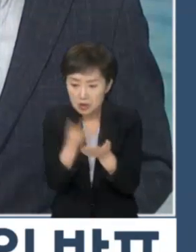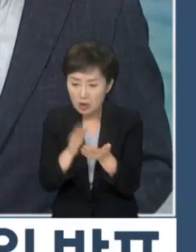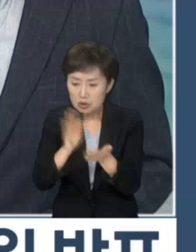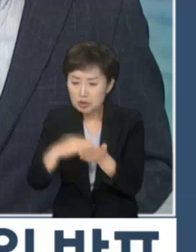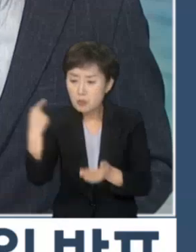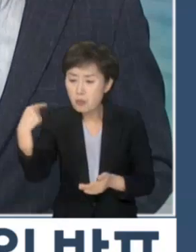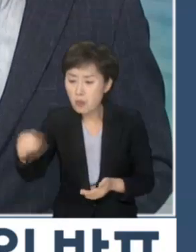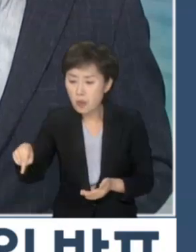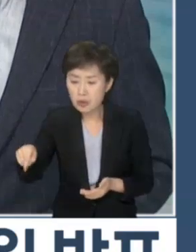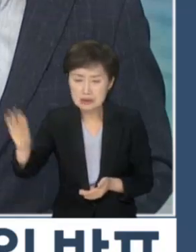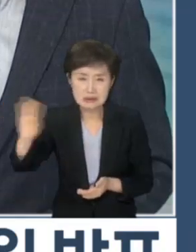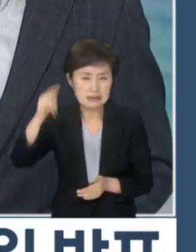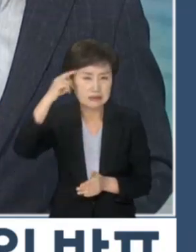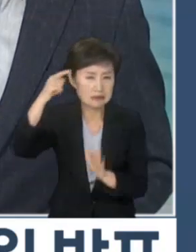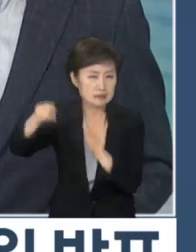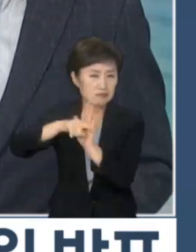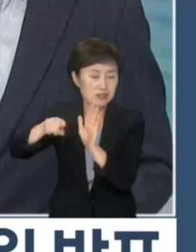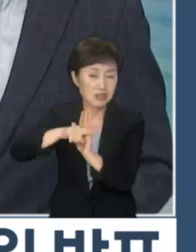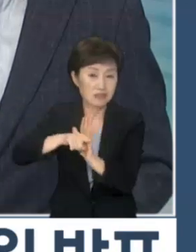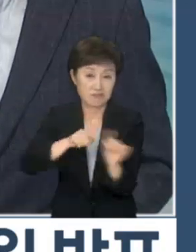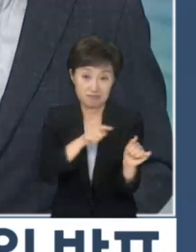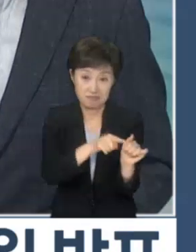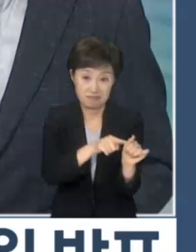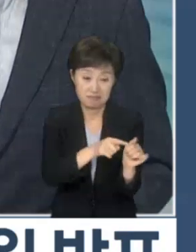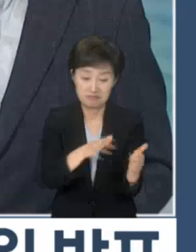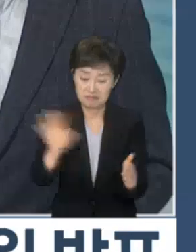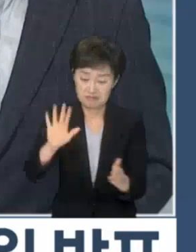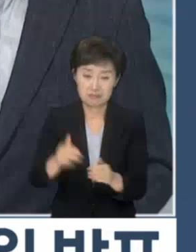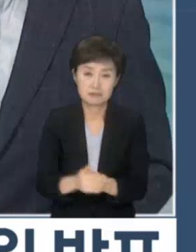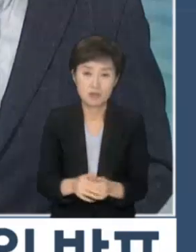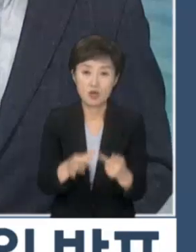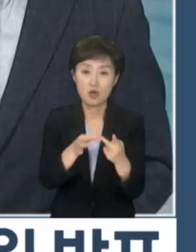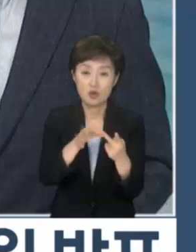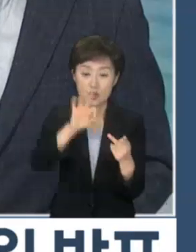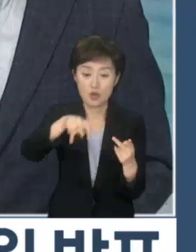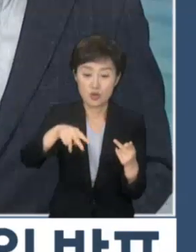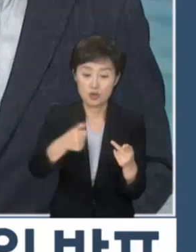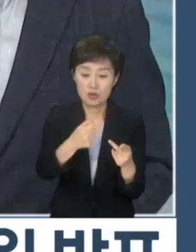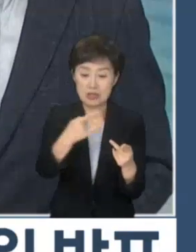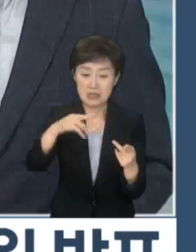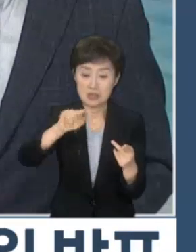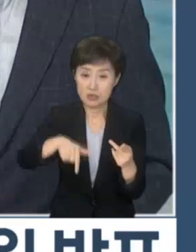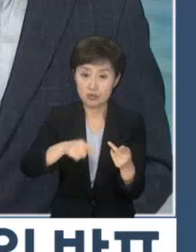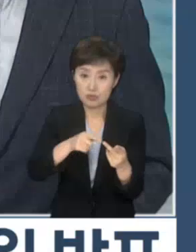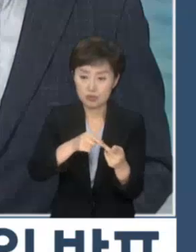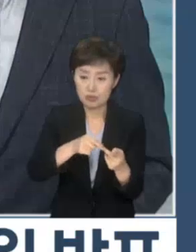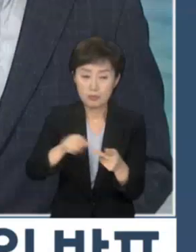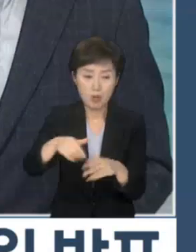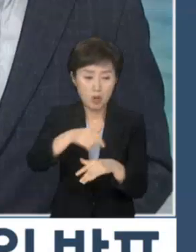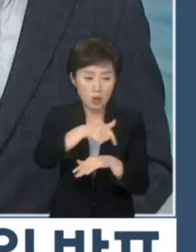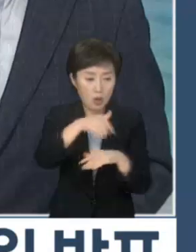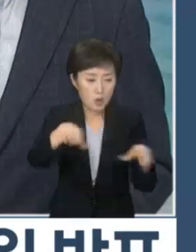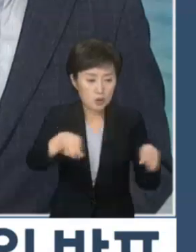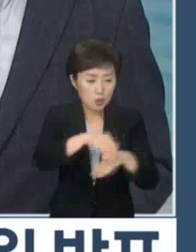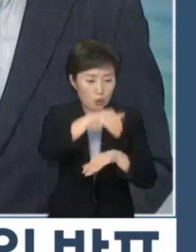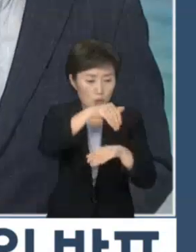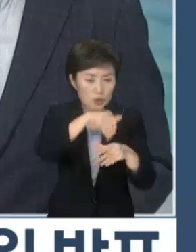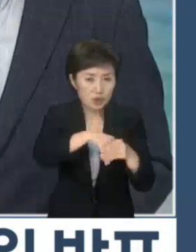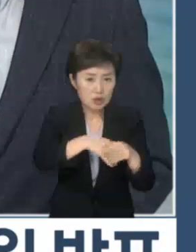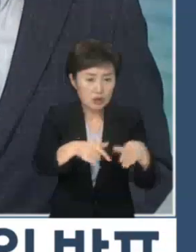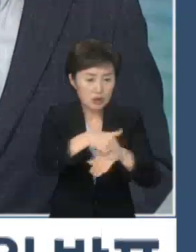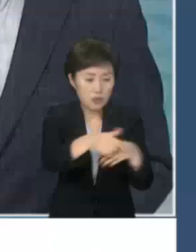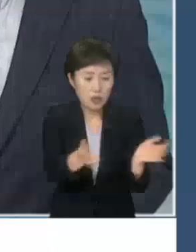할지 부정적이다라는 거였었고, 윤희숙 의원 같은 경우는 곧바로 총선 기획단과 또 인재 영입위원회